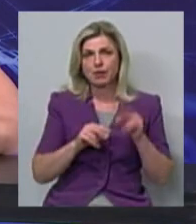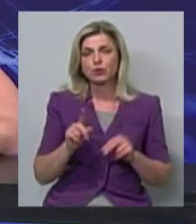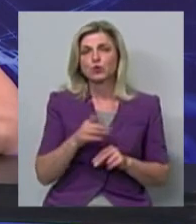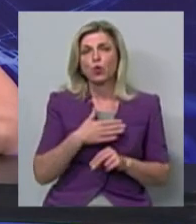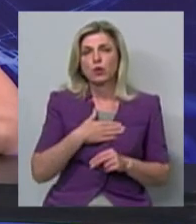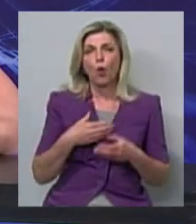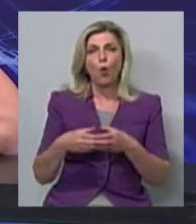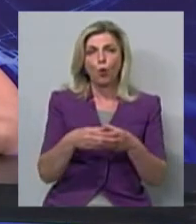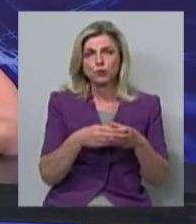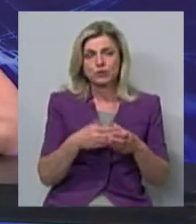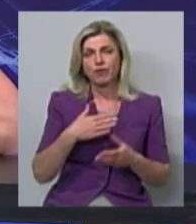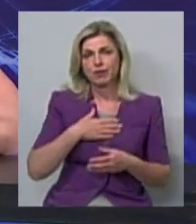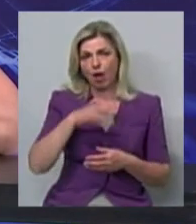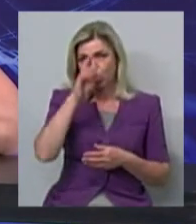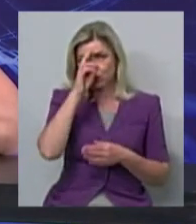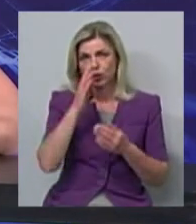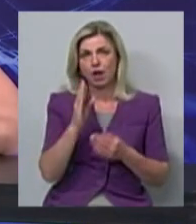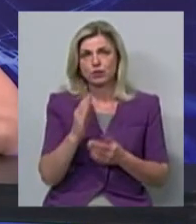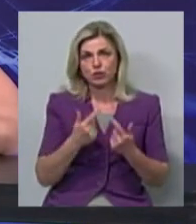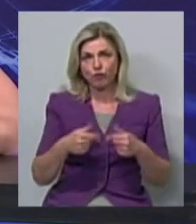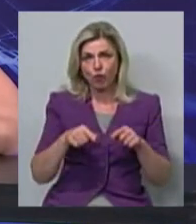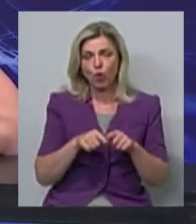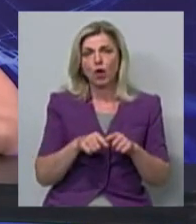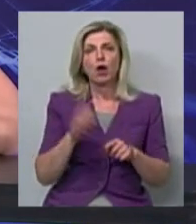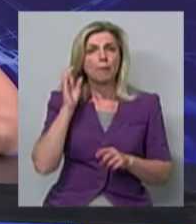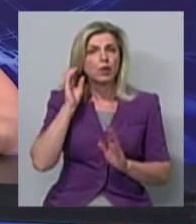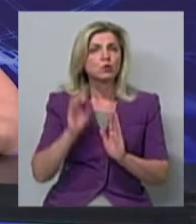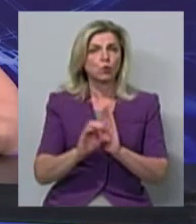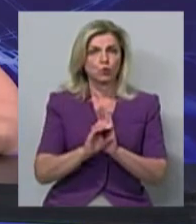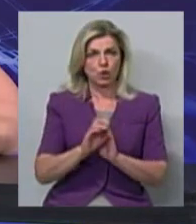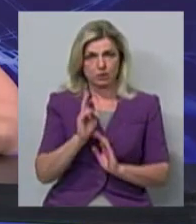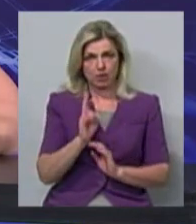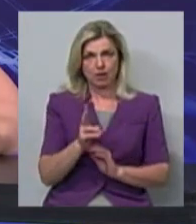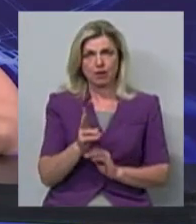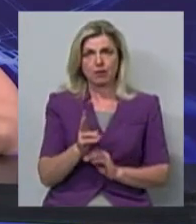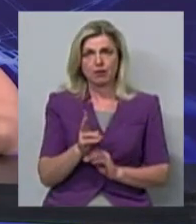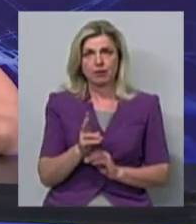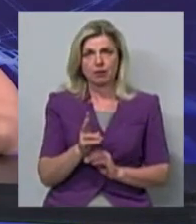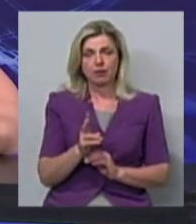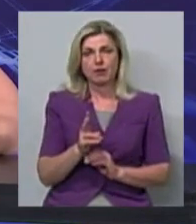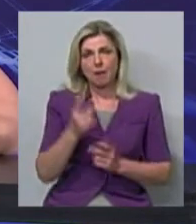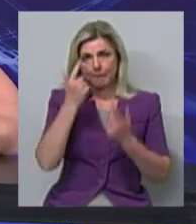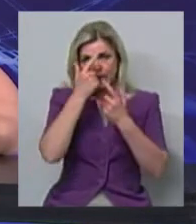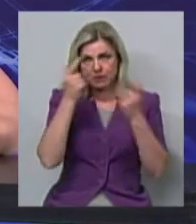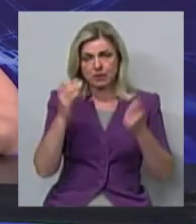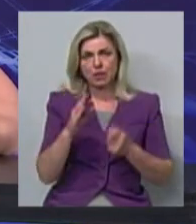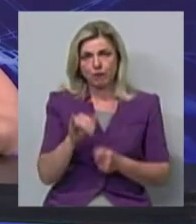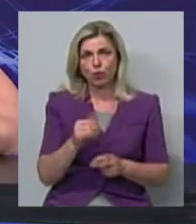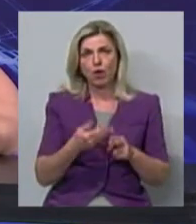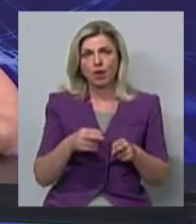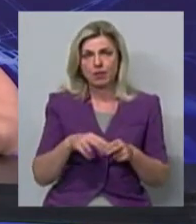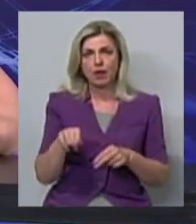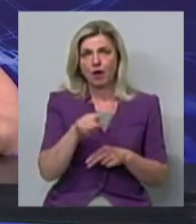общество, наше государство все-таки прислушается к призыву этих